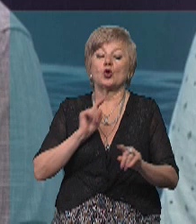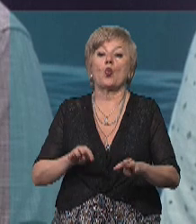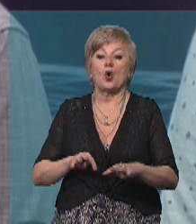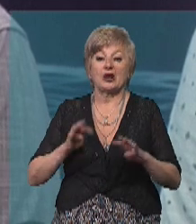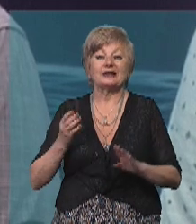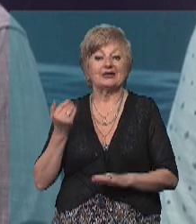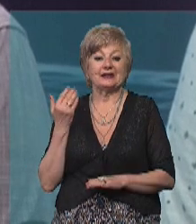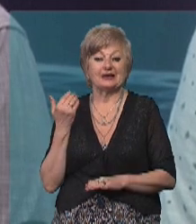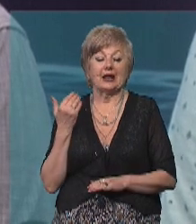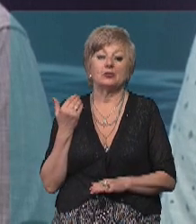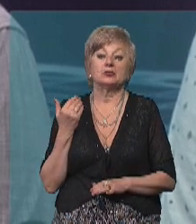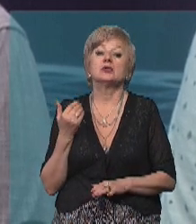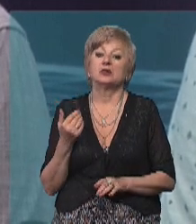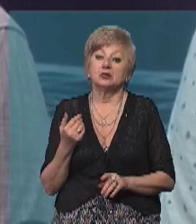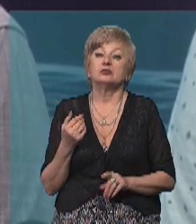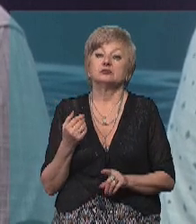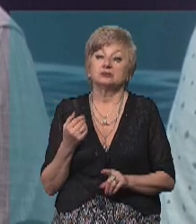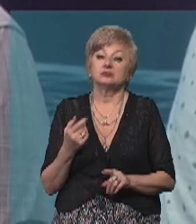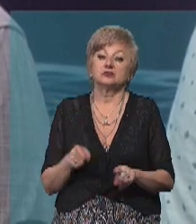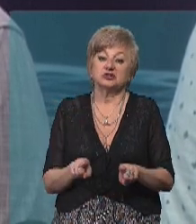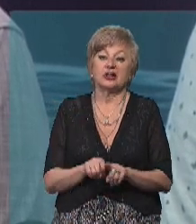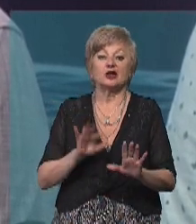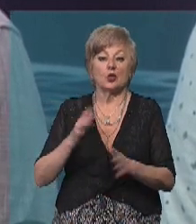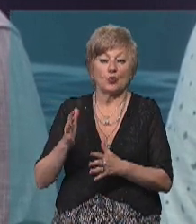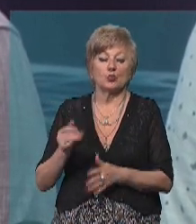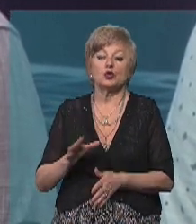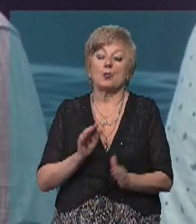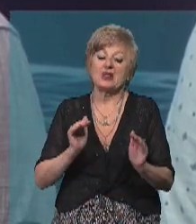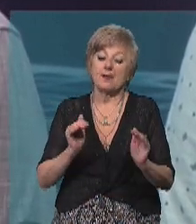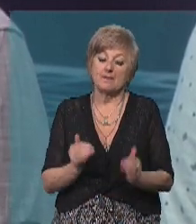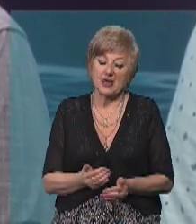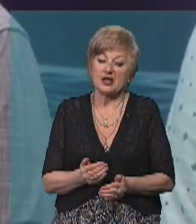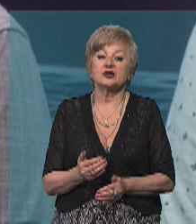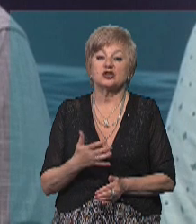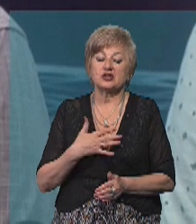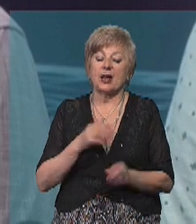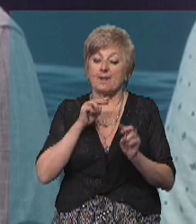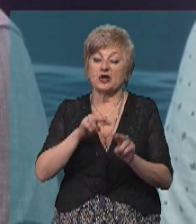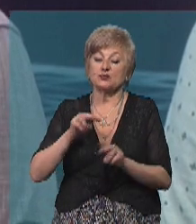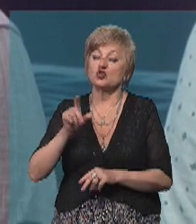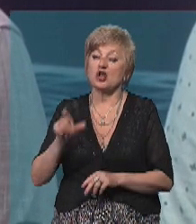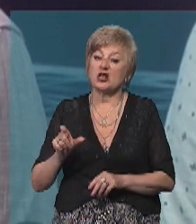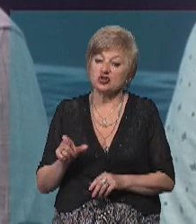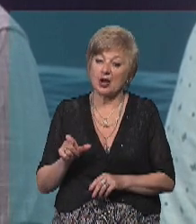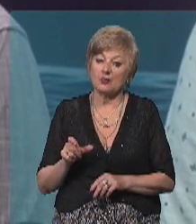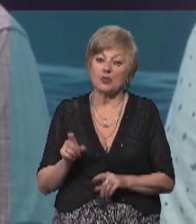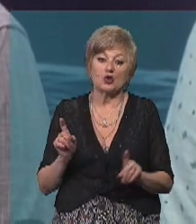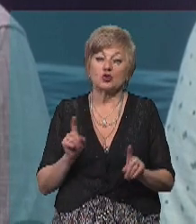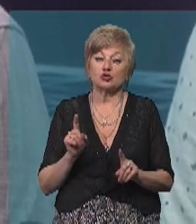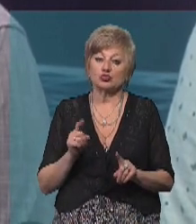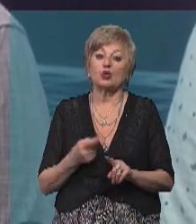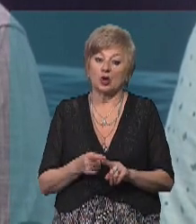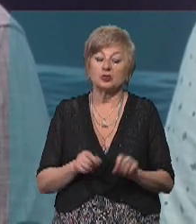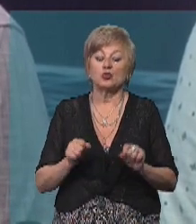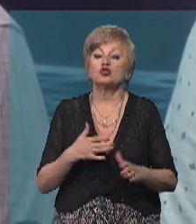дня голосування, таких моментів було відмічено менше нашими спостерігачами, що не може радувати.